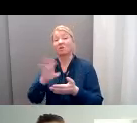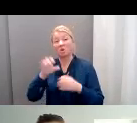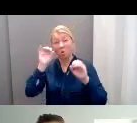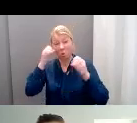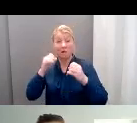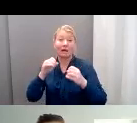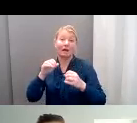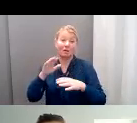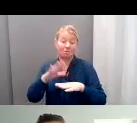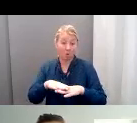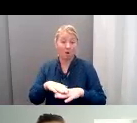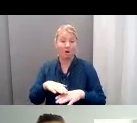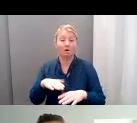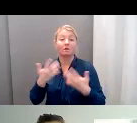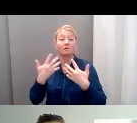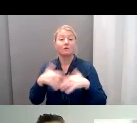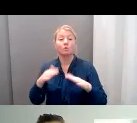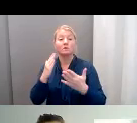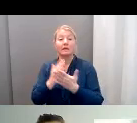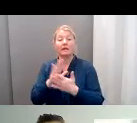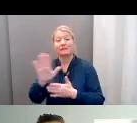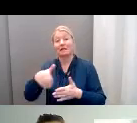på funktionsrätts hemsida